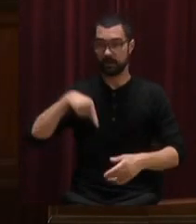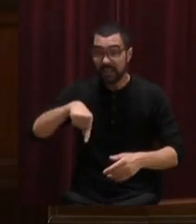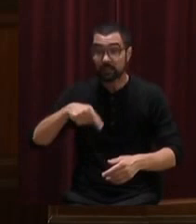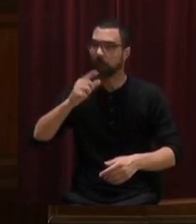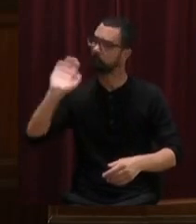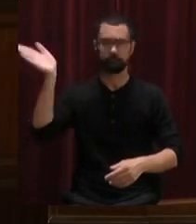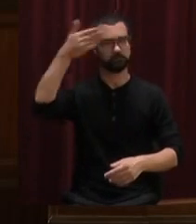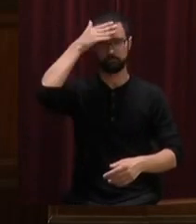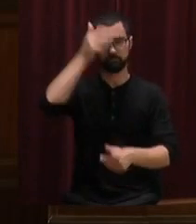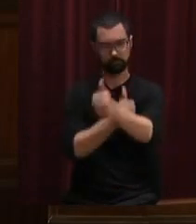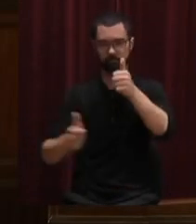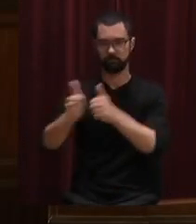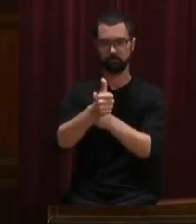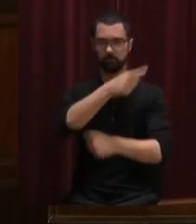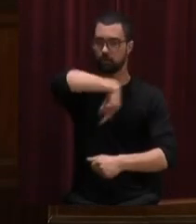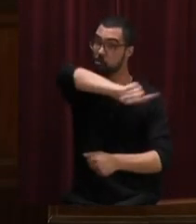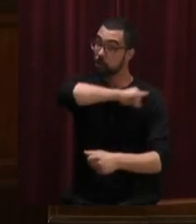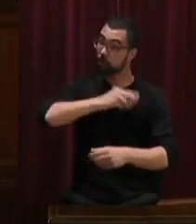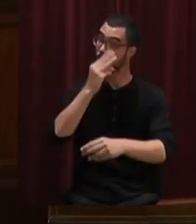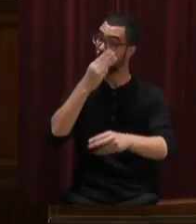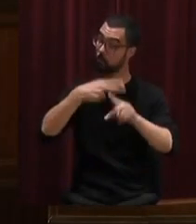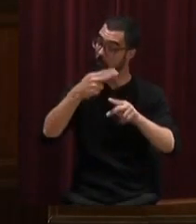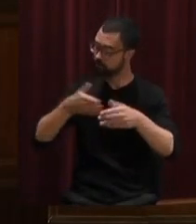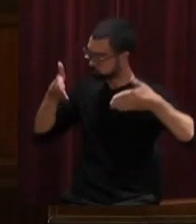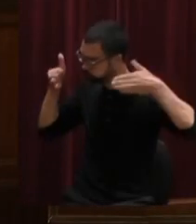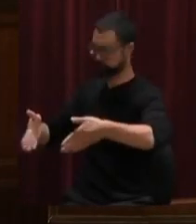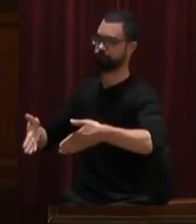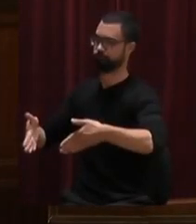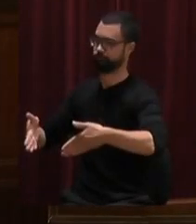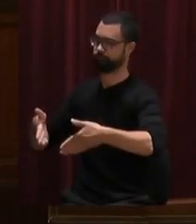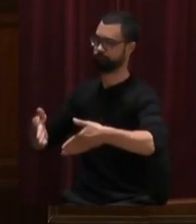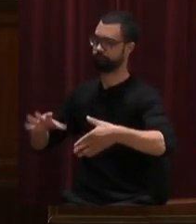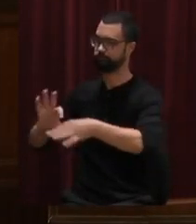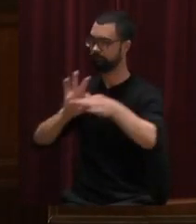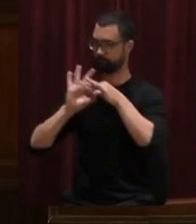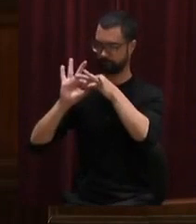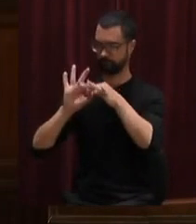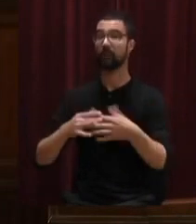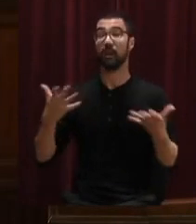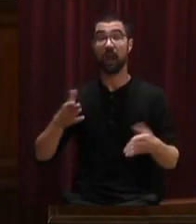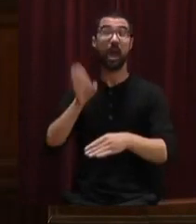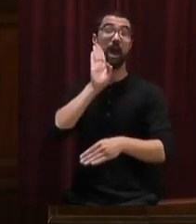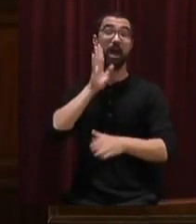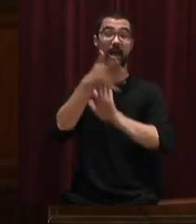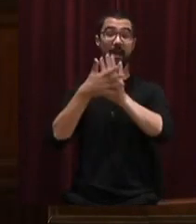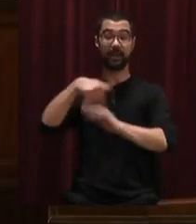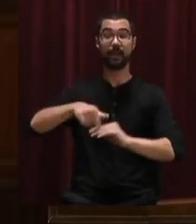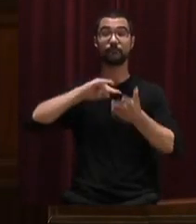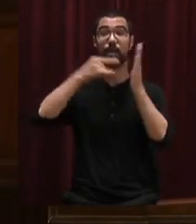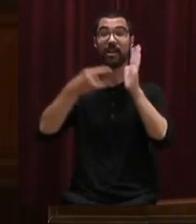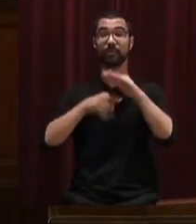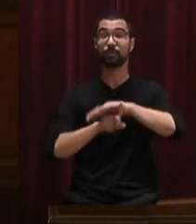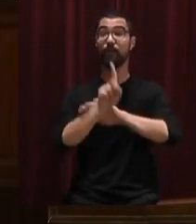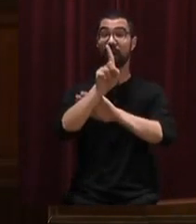quals ens hem de desviure. Actuem junts. Perquè, com els deia abans, en aquest nou projecte de progrés hi han de